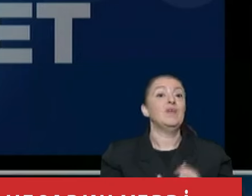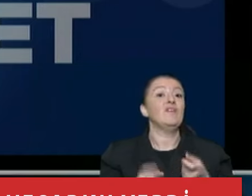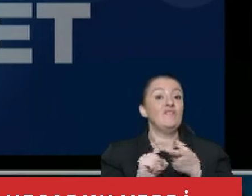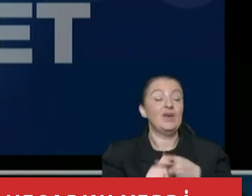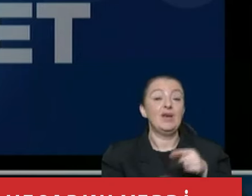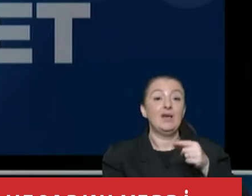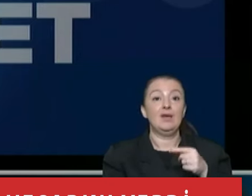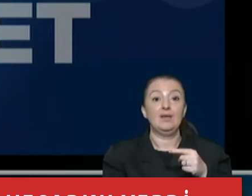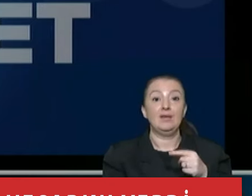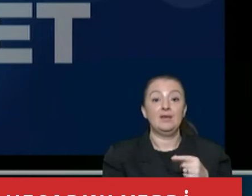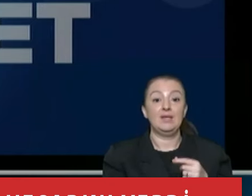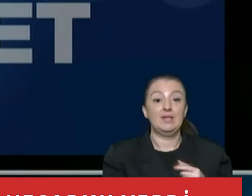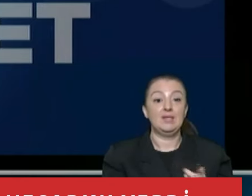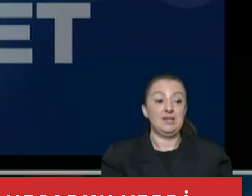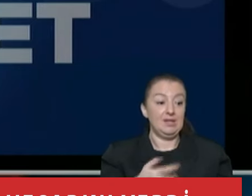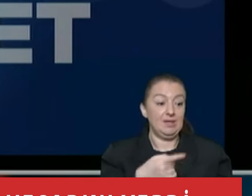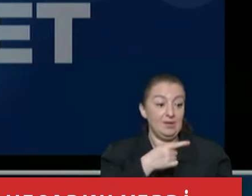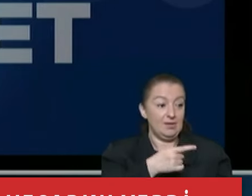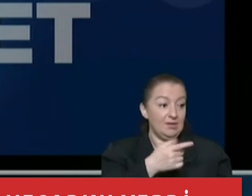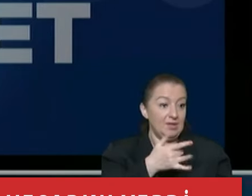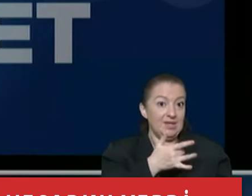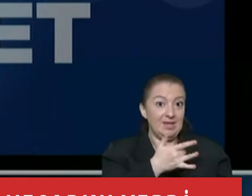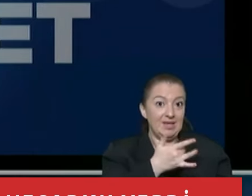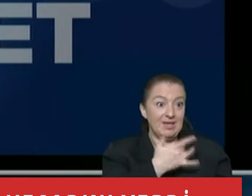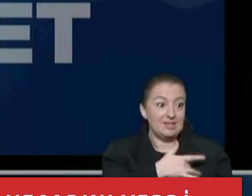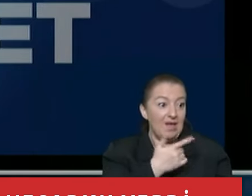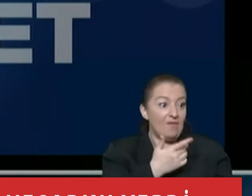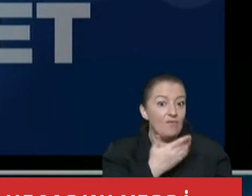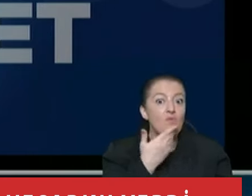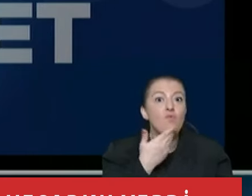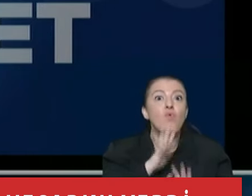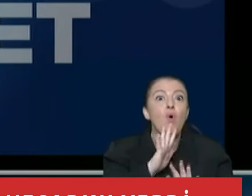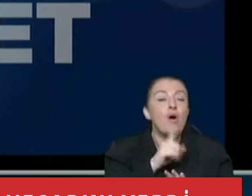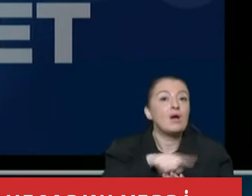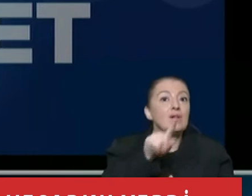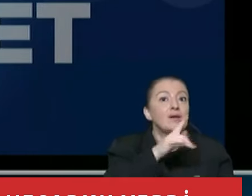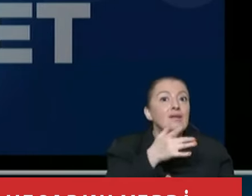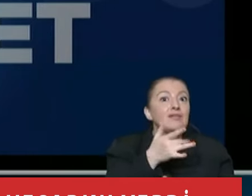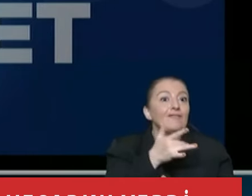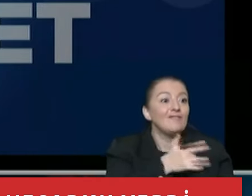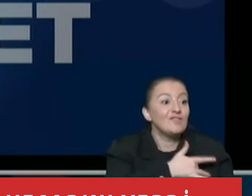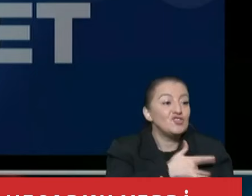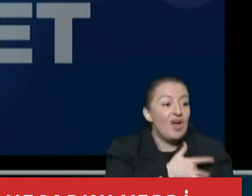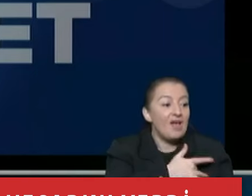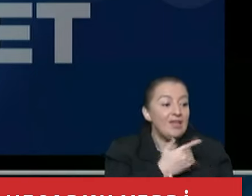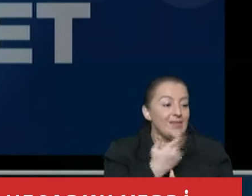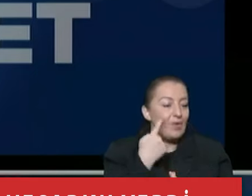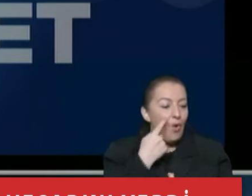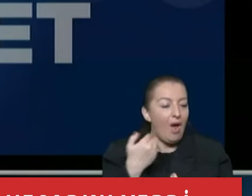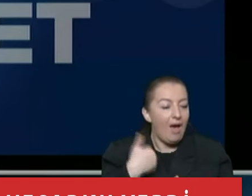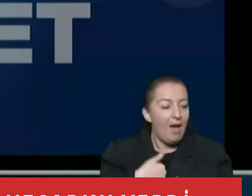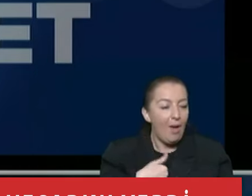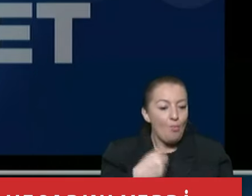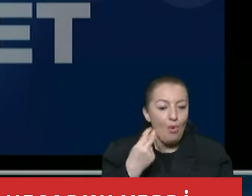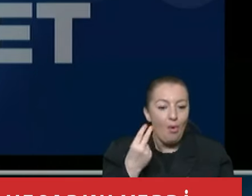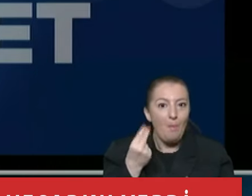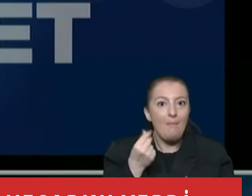İnsaf düzeyini Aşan milletimizin gerçekten vicdanen değerlendirildiğinde bir kamu finansmanı